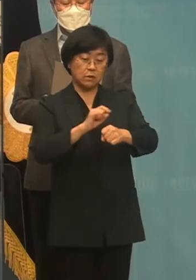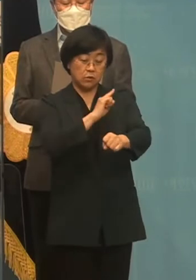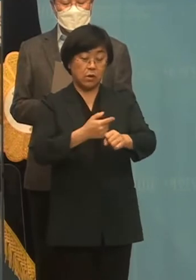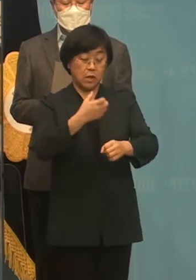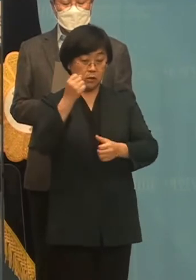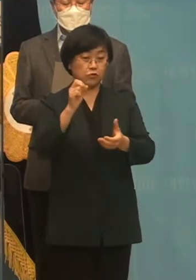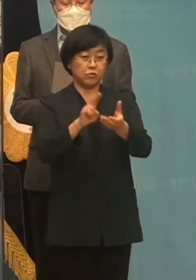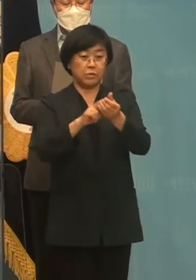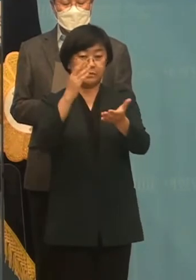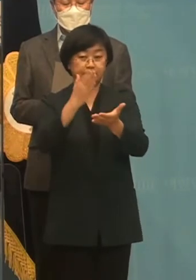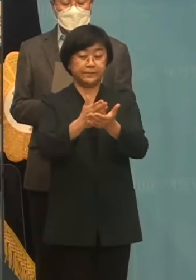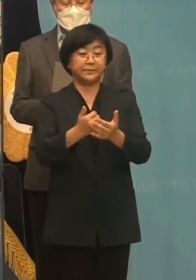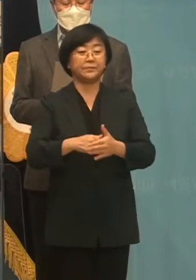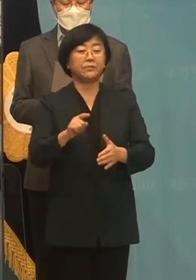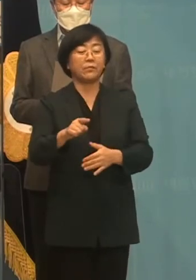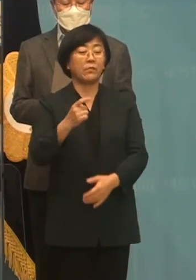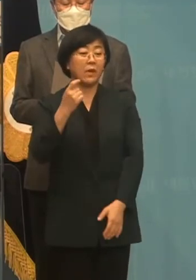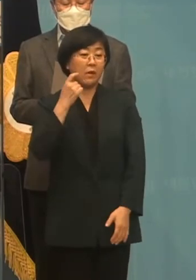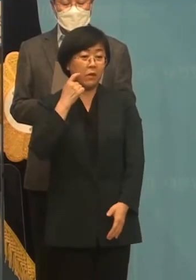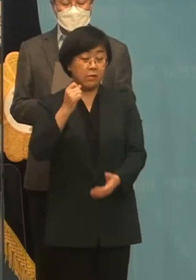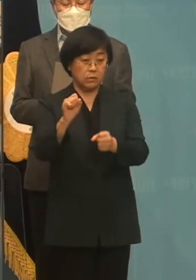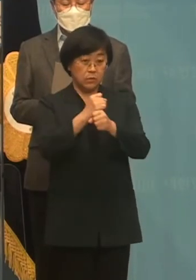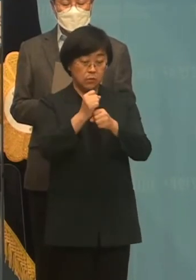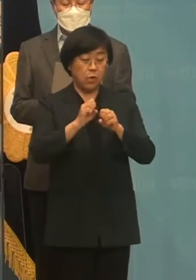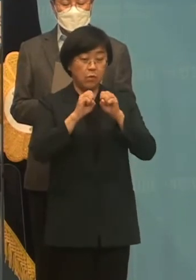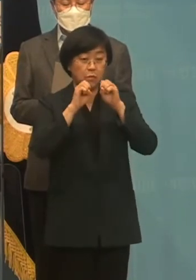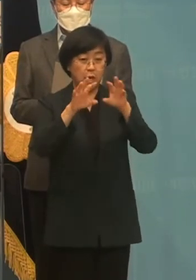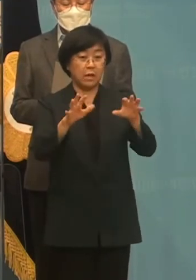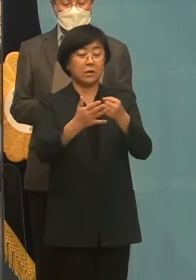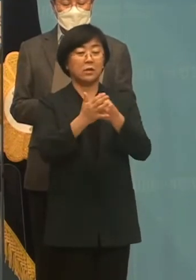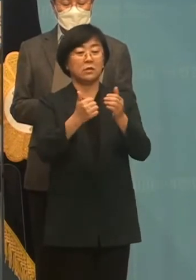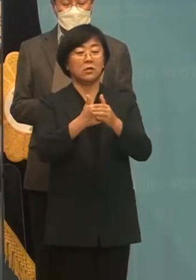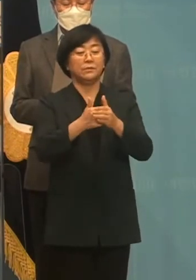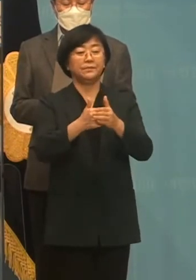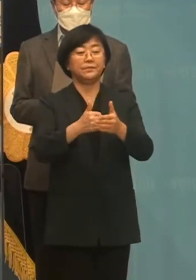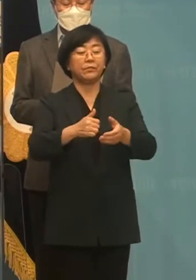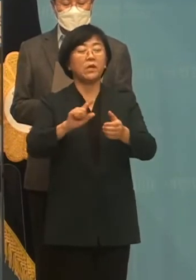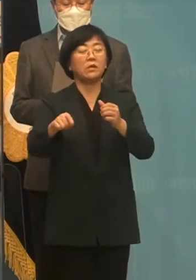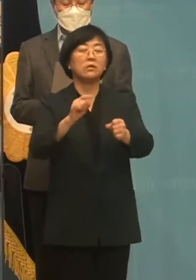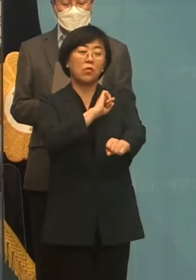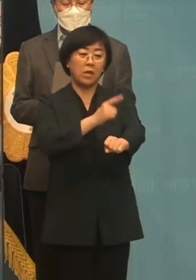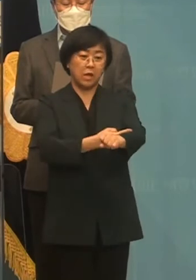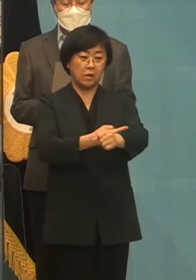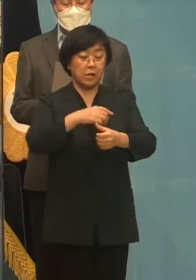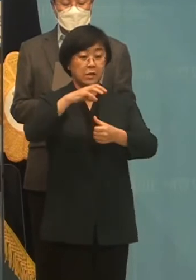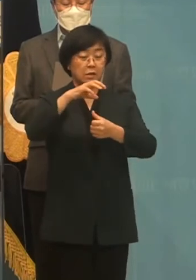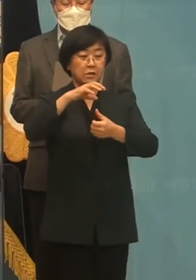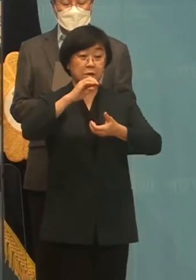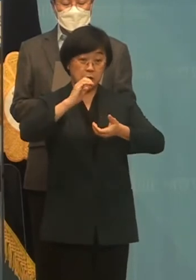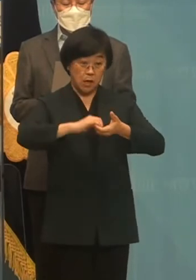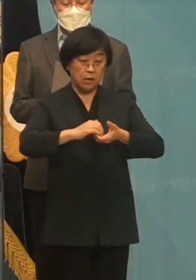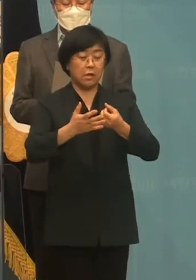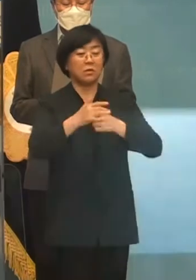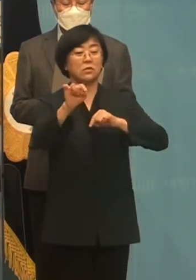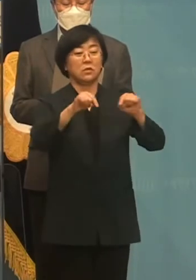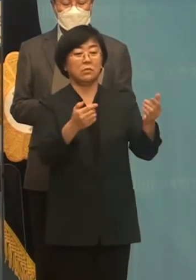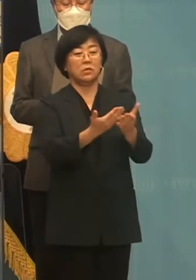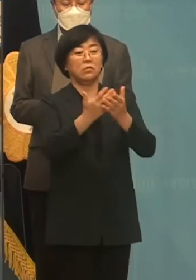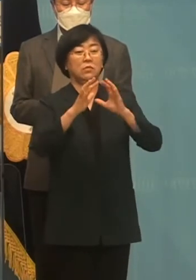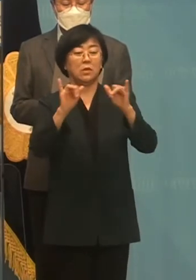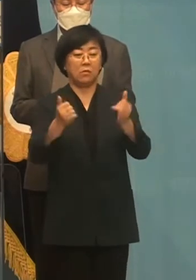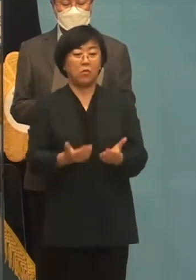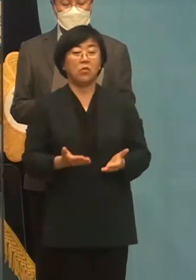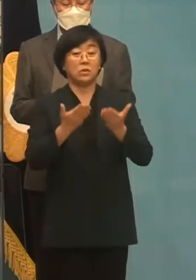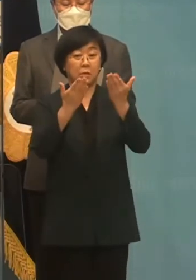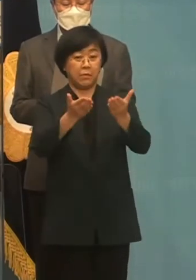안됩니다. 이런 고의적인 허위사실 유포에 대해서는 면책특권을 제한해야 정치가 발전하고 국민을 위해